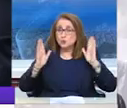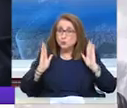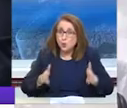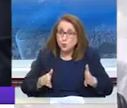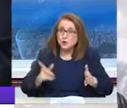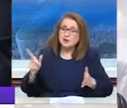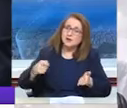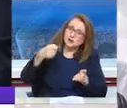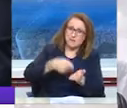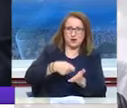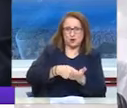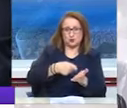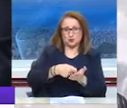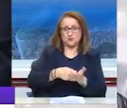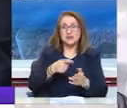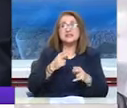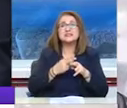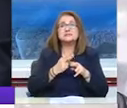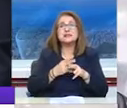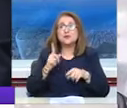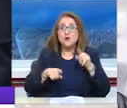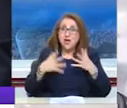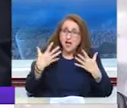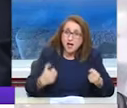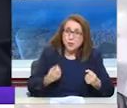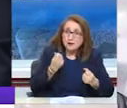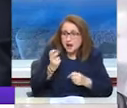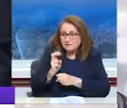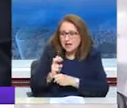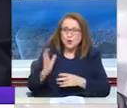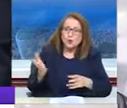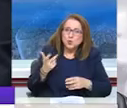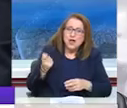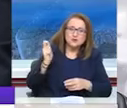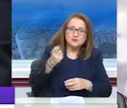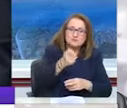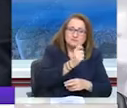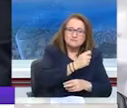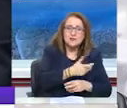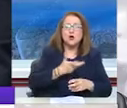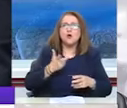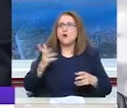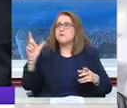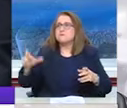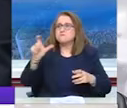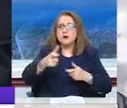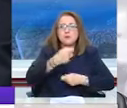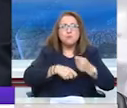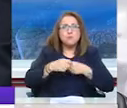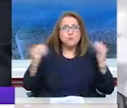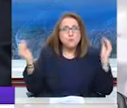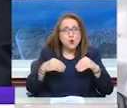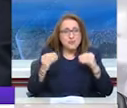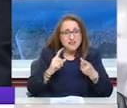τηρούν τις υποχρεώσεις τους τόσο προς την πολιτεία όσο και προς τους προμηθευτές τους. Εννοώ σε σχέση